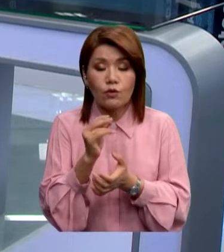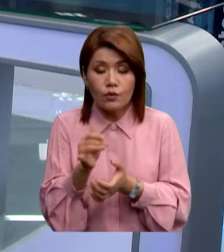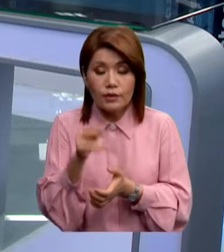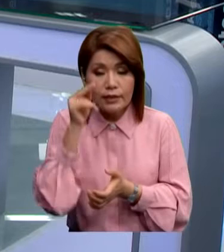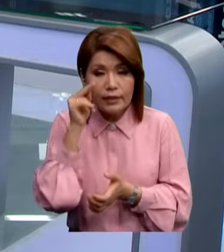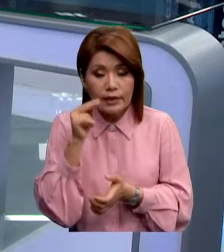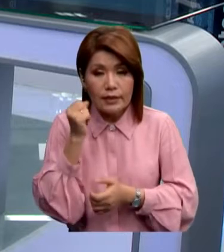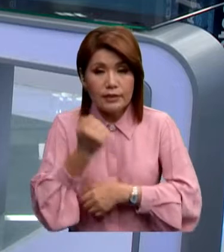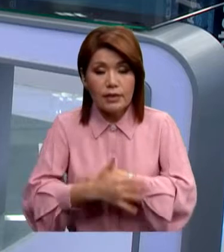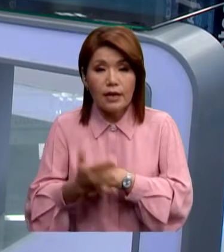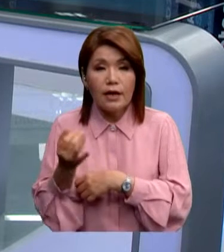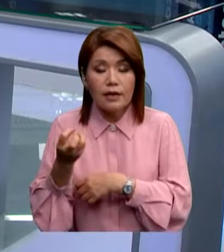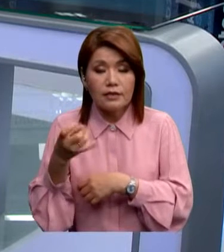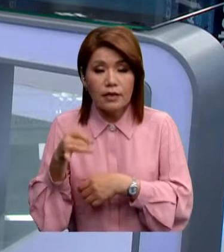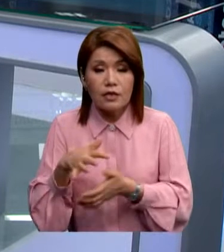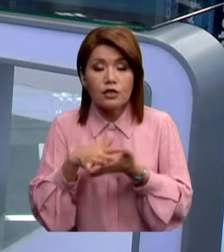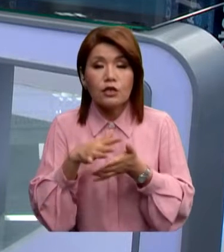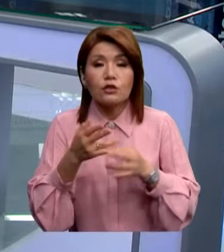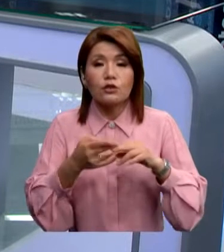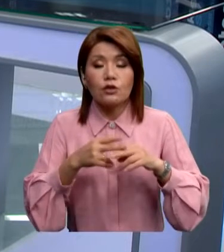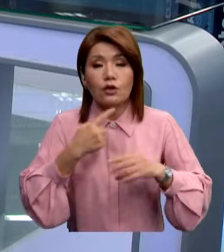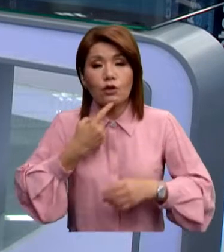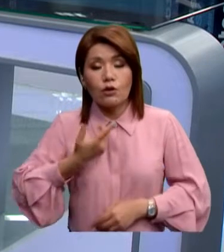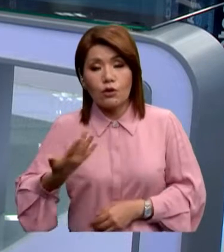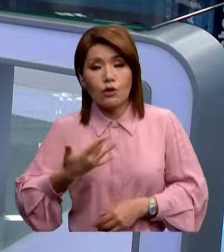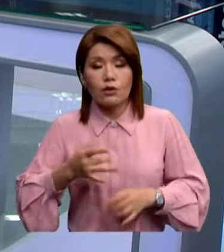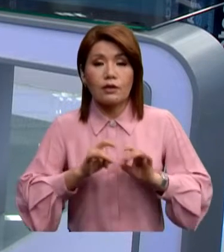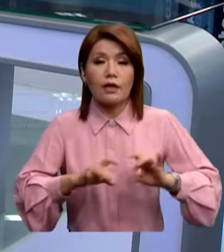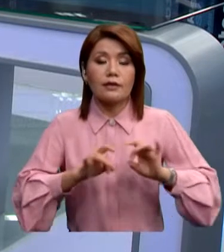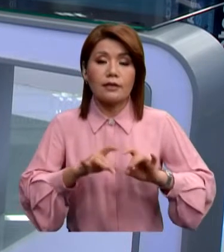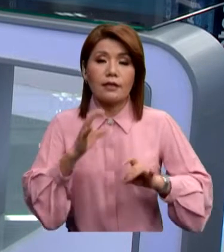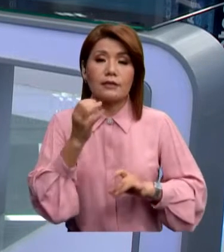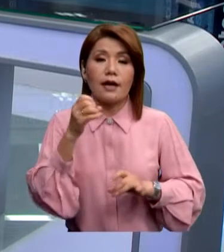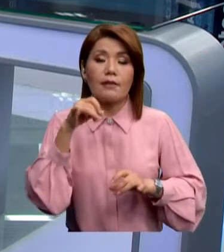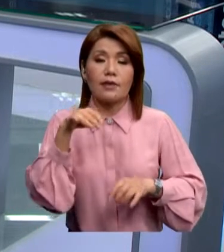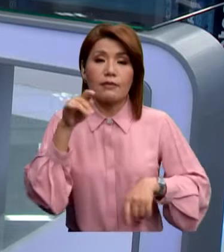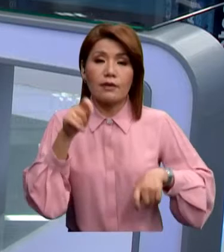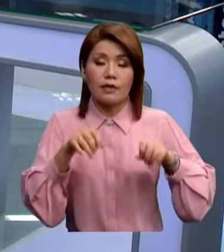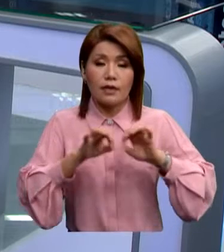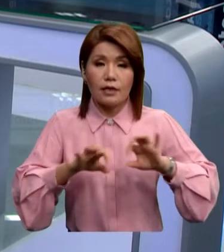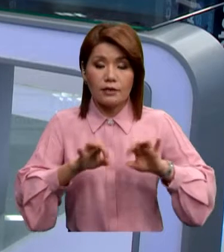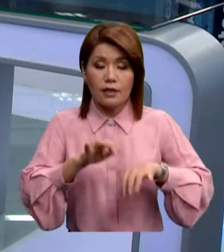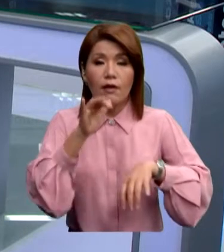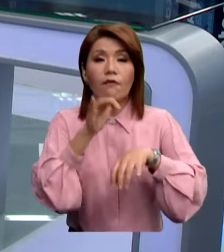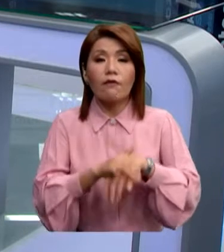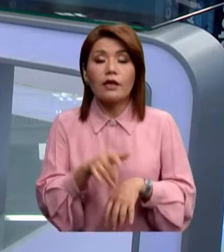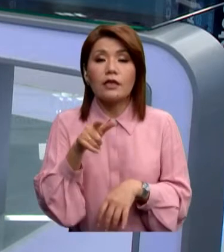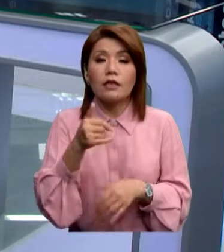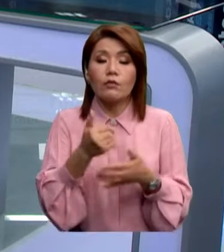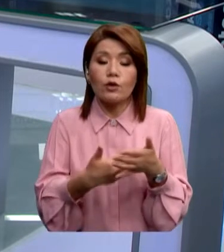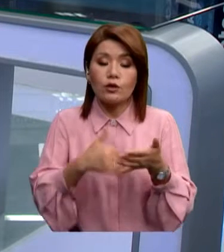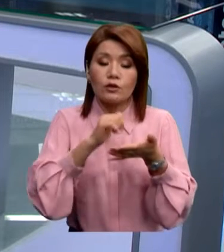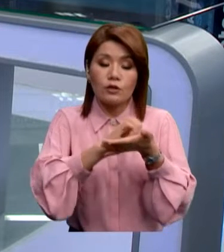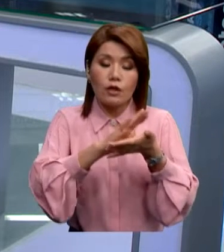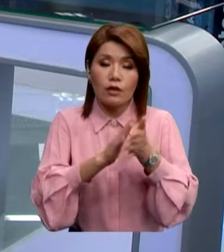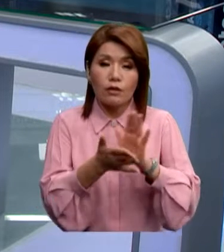Центральной Азии. Такое заявление прозвучало в ходе выступления Касым-Жомарта Токаева на саммите в Сиане. Доказательством этому служит ряд